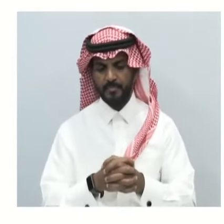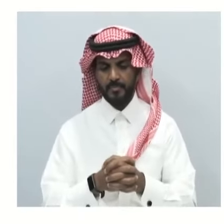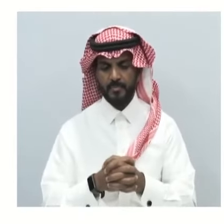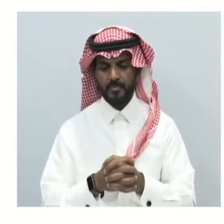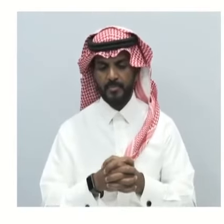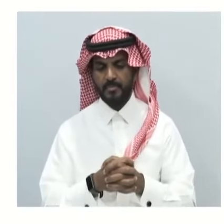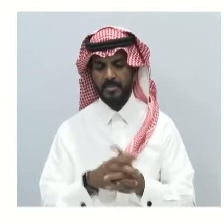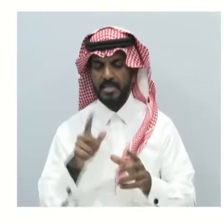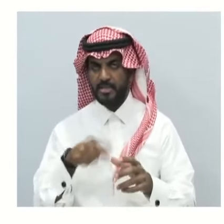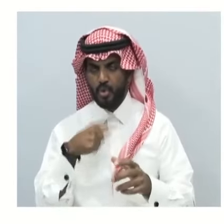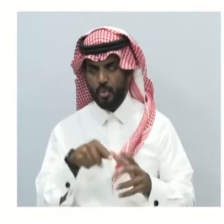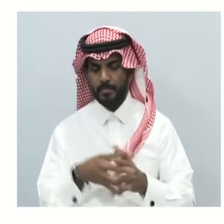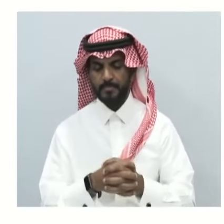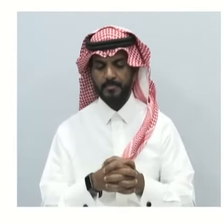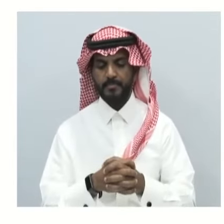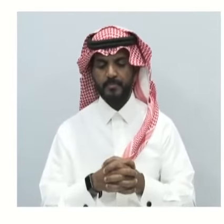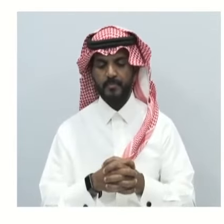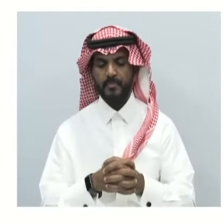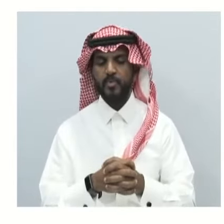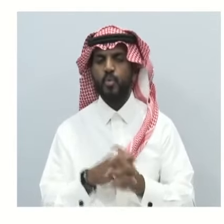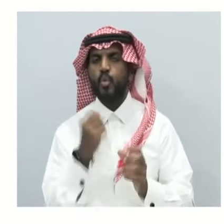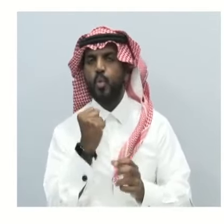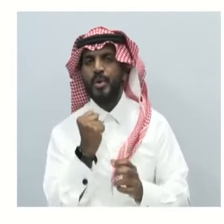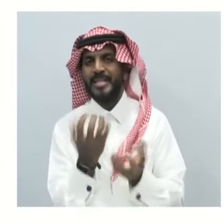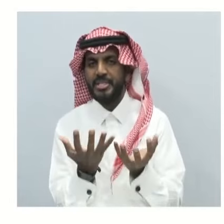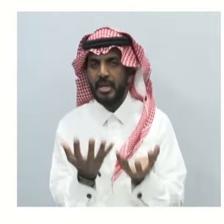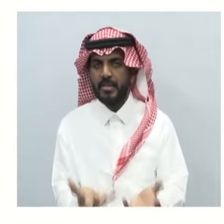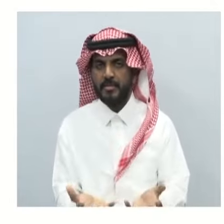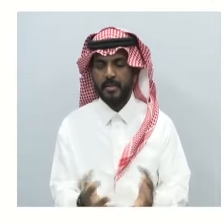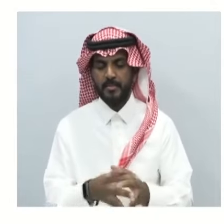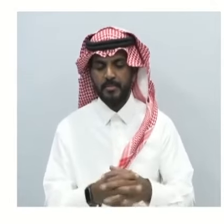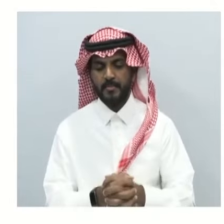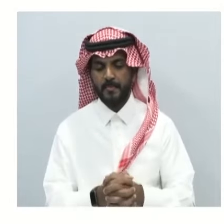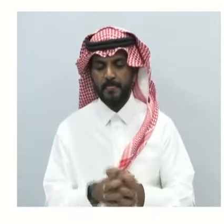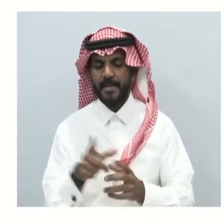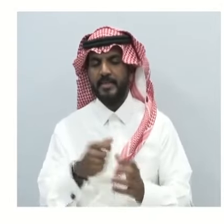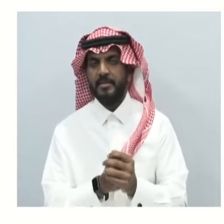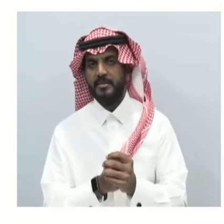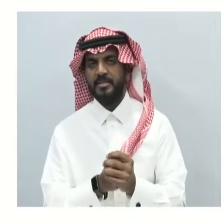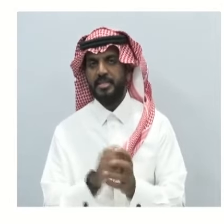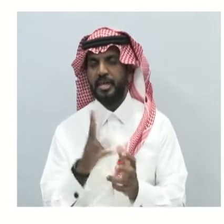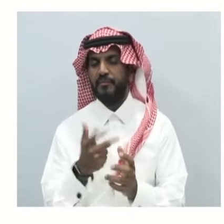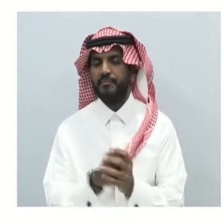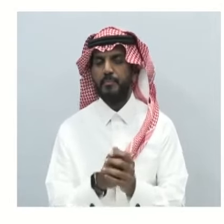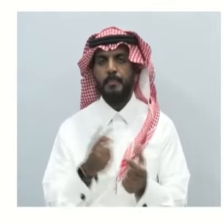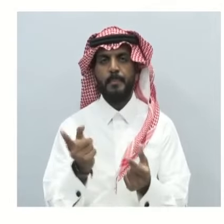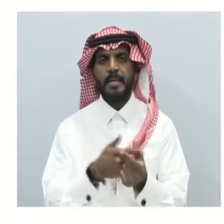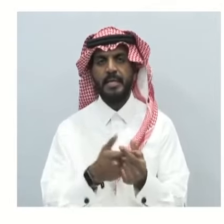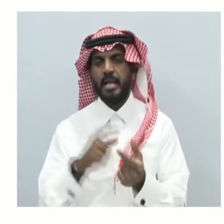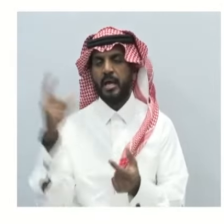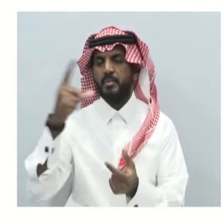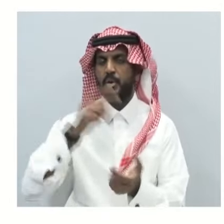خلال درسنا لهذا اليوم قوه الجاذبيه وهذه القوه كيف تحدث ما بين القمر